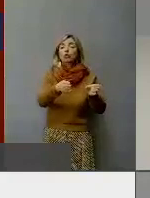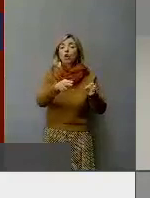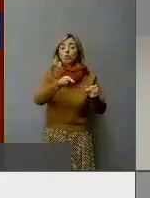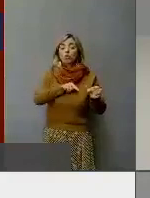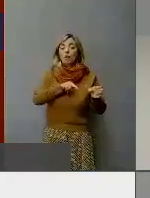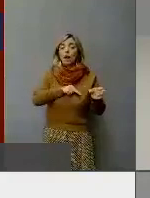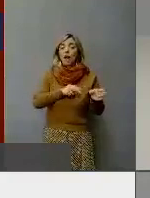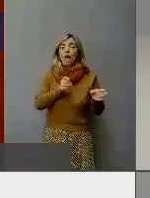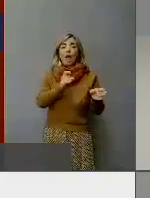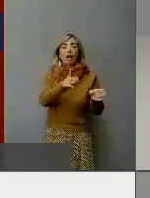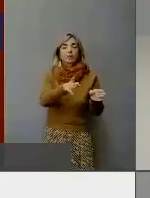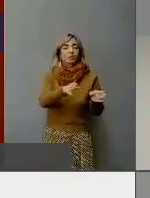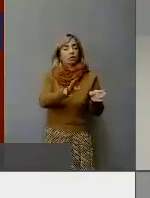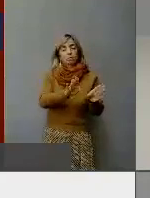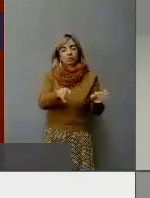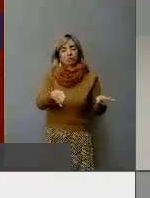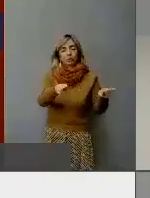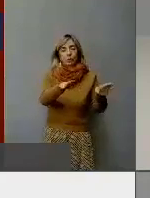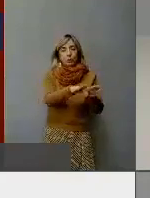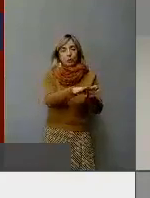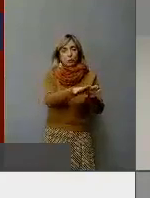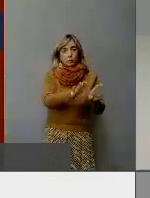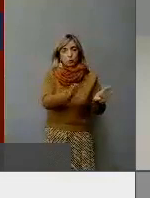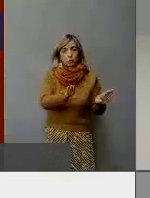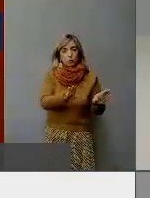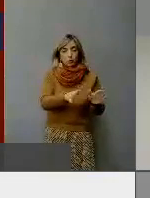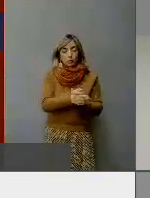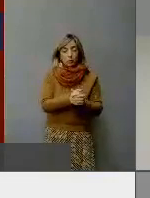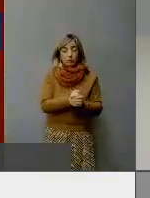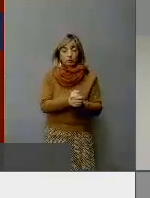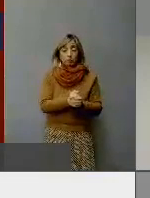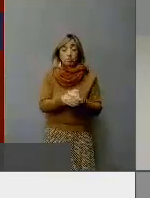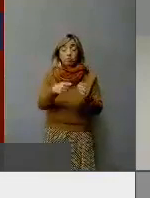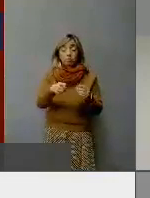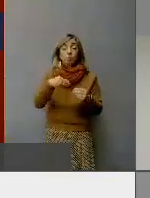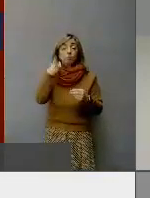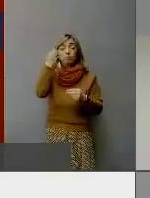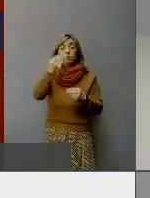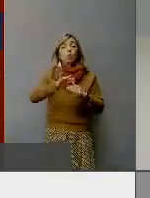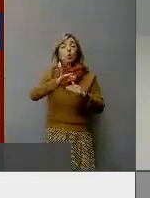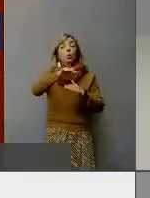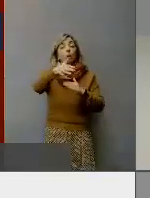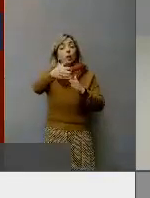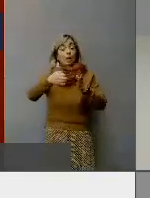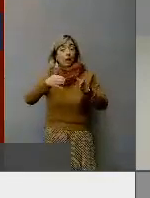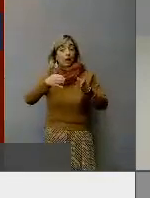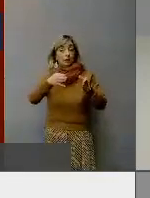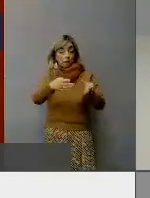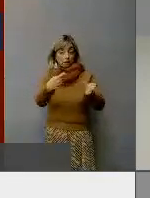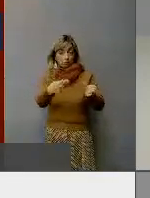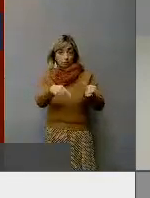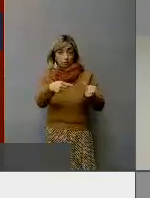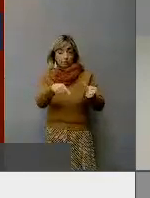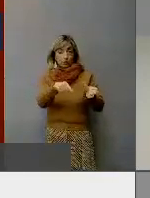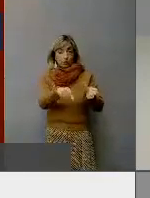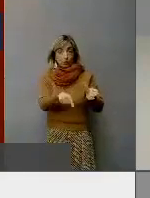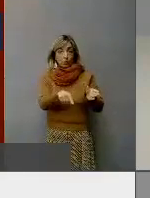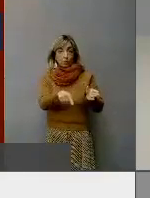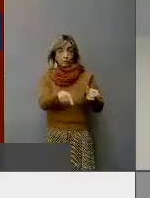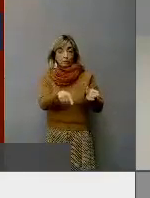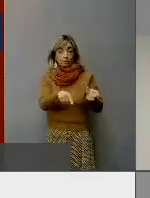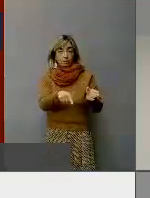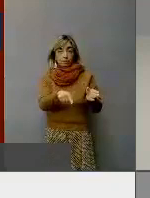portati portati portati a termine mi credi o individuo questo com'è possibile come possibile via